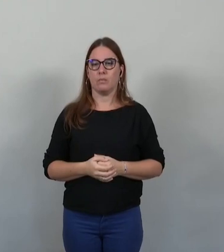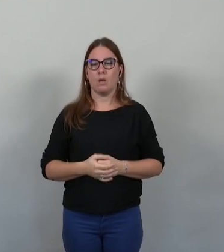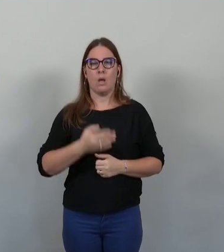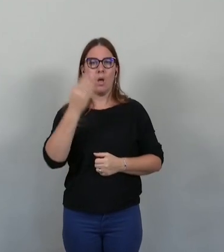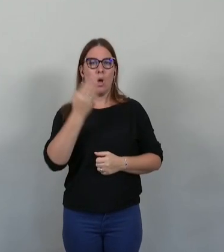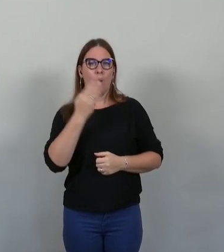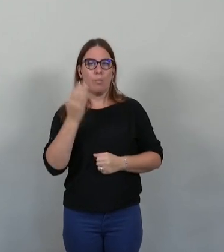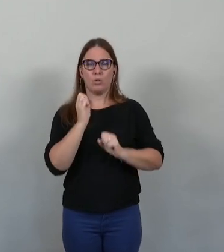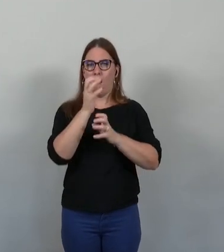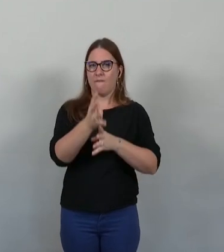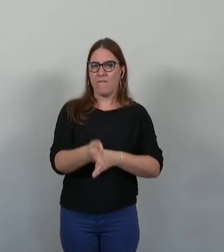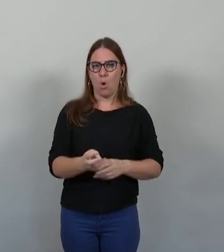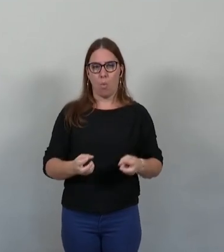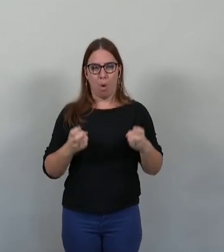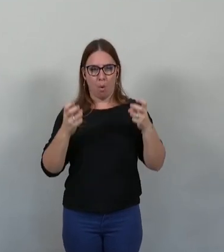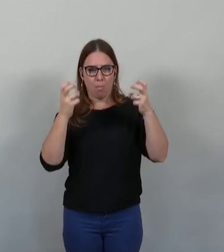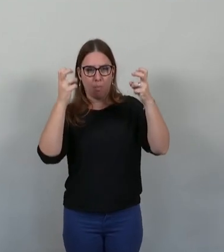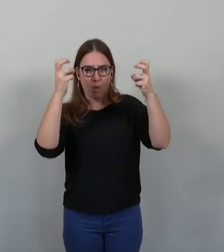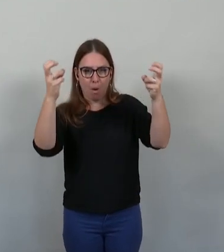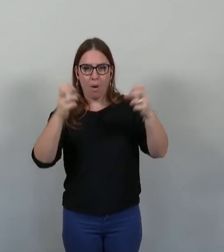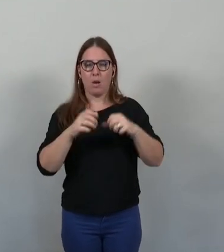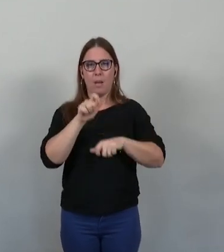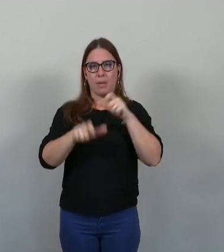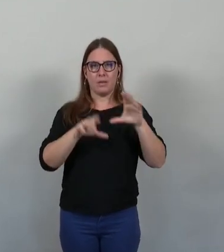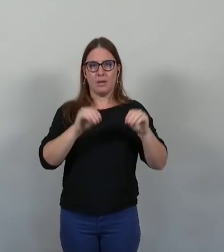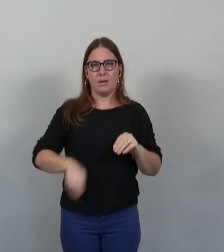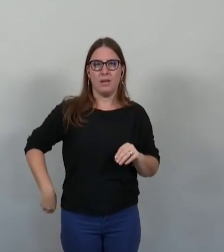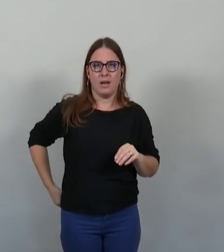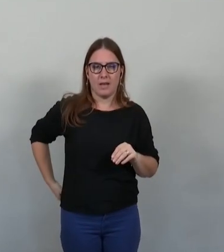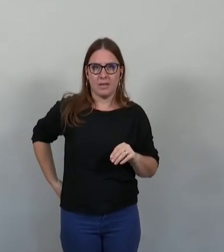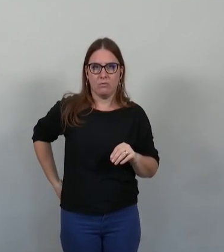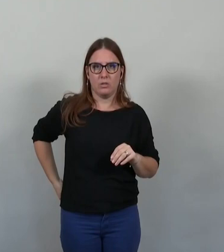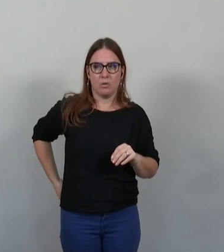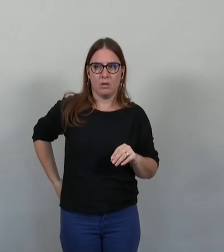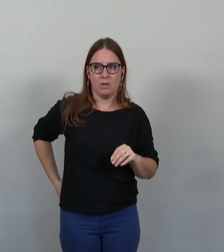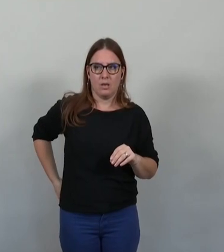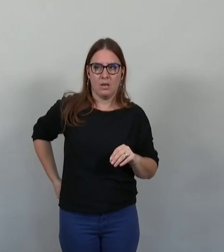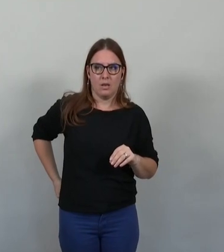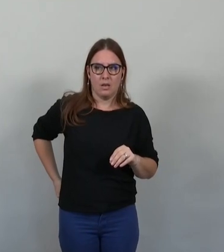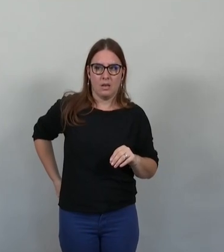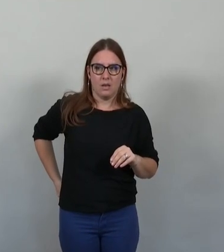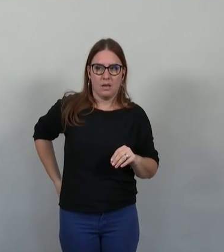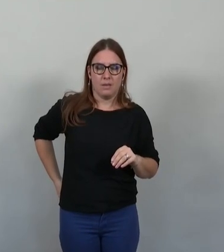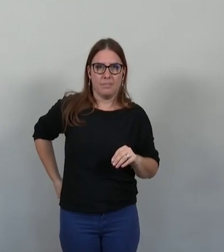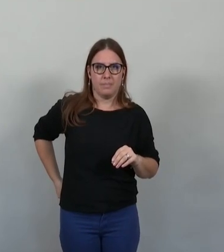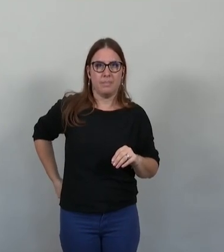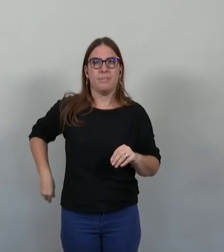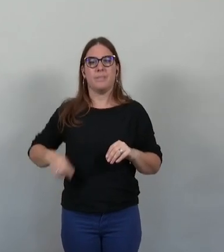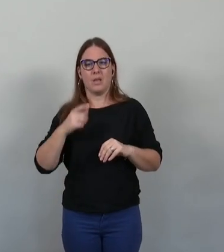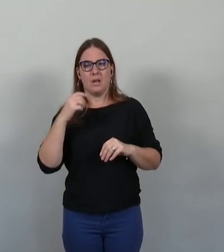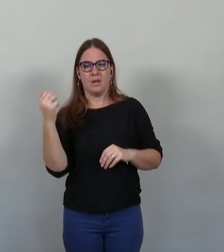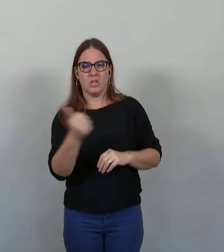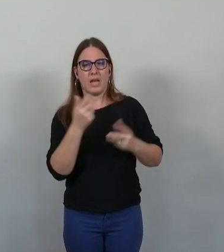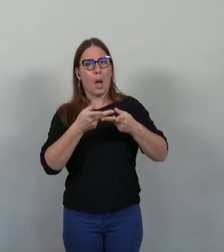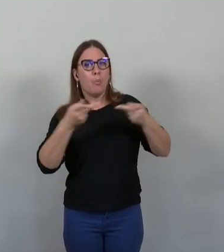de vélo est d'ailleurs grandissant chez les grenoboises et grenobois comme le montre la forte demande de nos établissements scolaires et chez le public